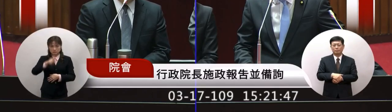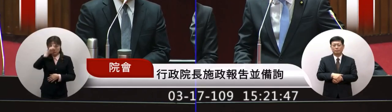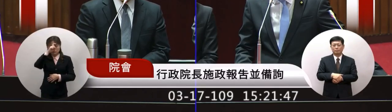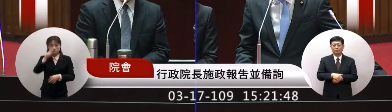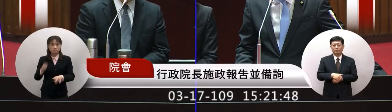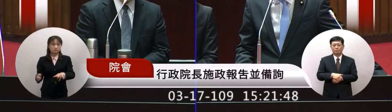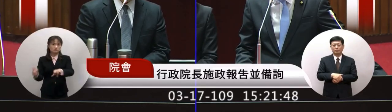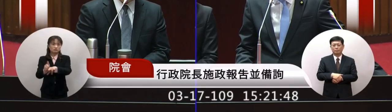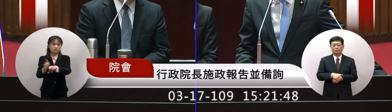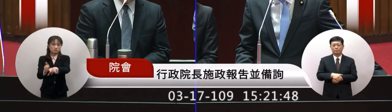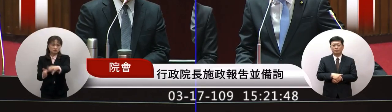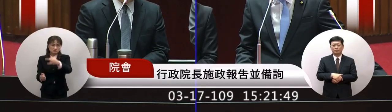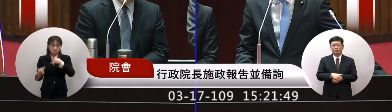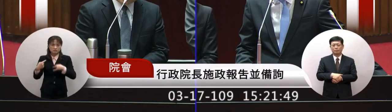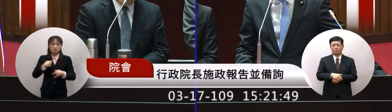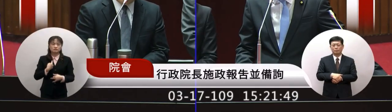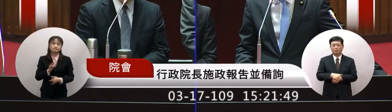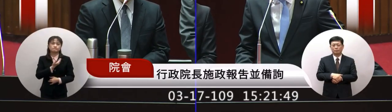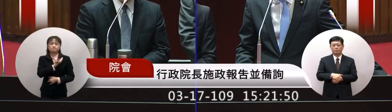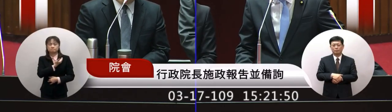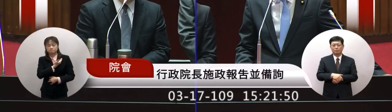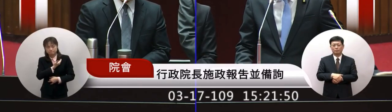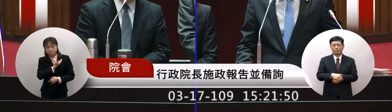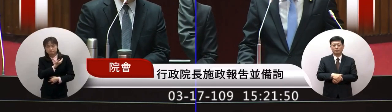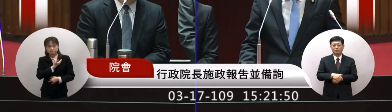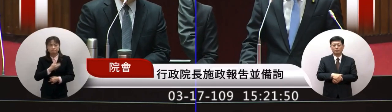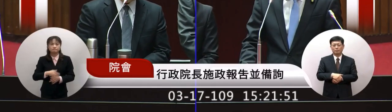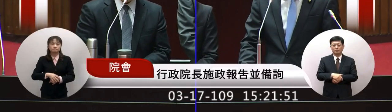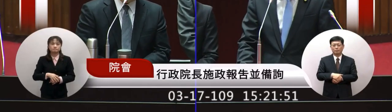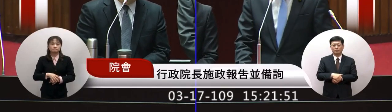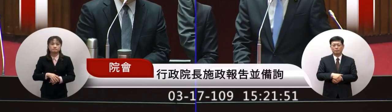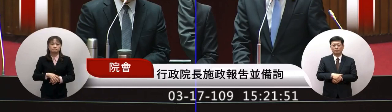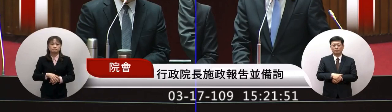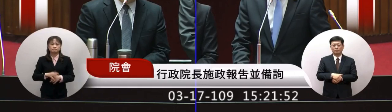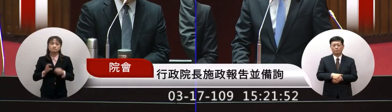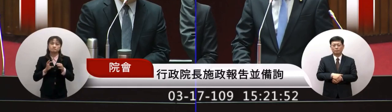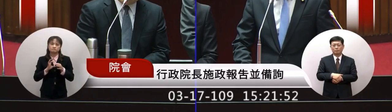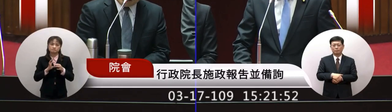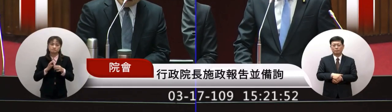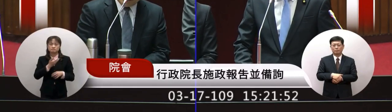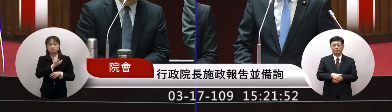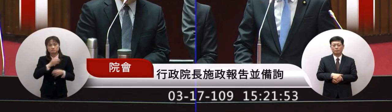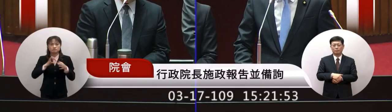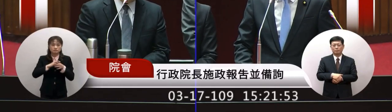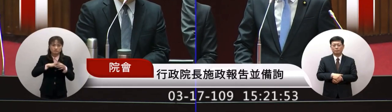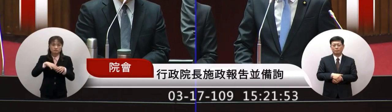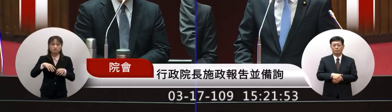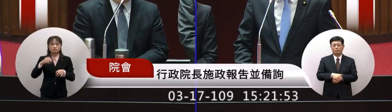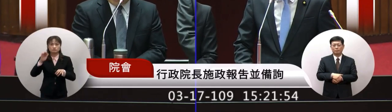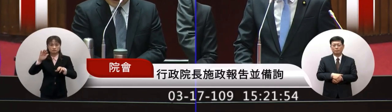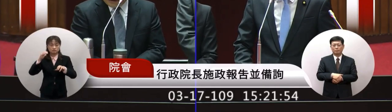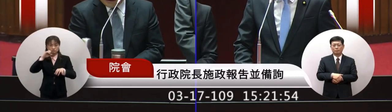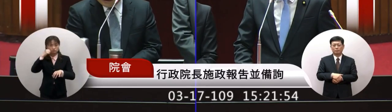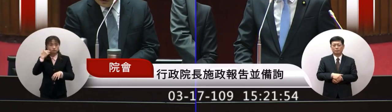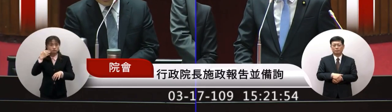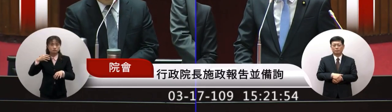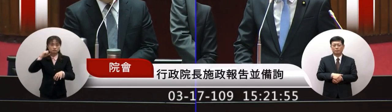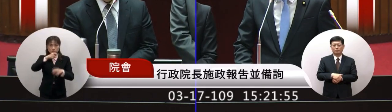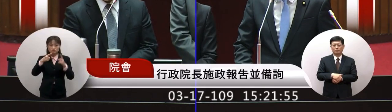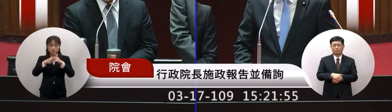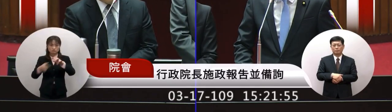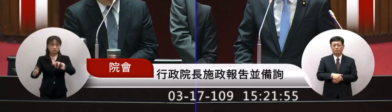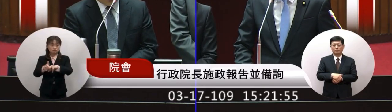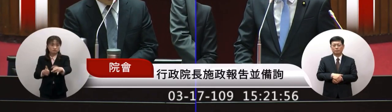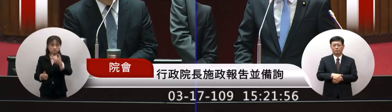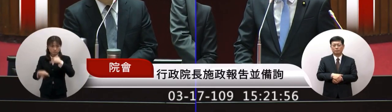虽有委屈，但我们总希望接回同胞是我们最大的心愿。但是虽然中间